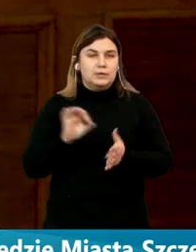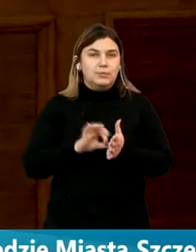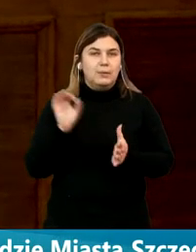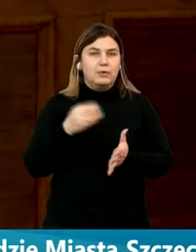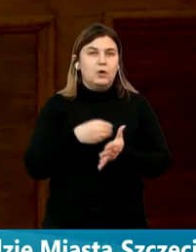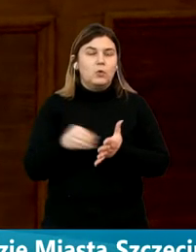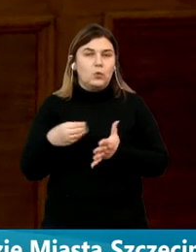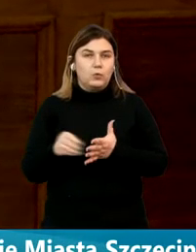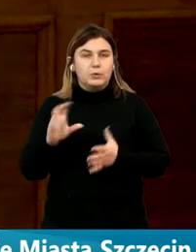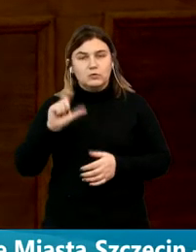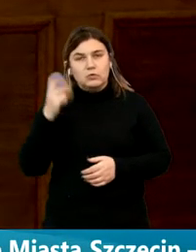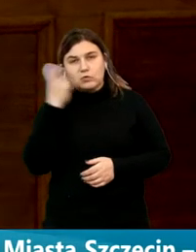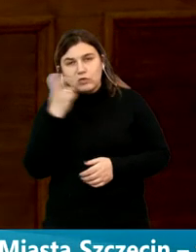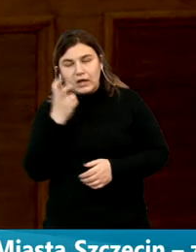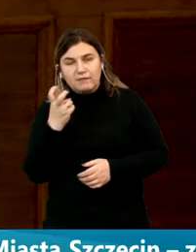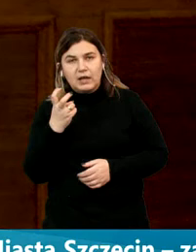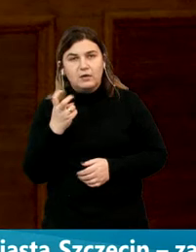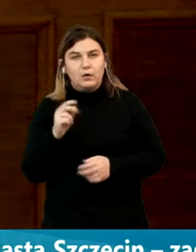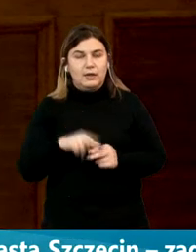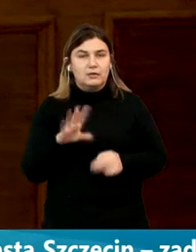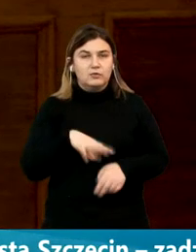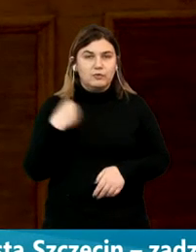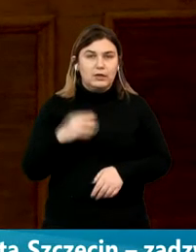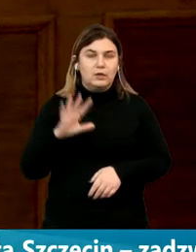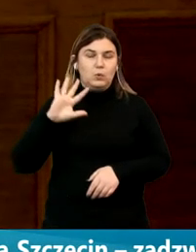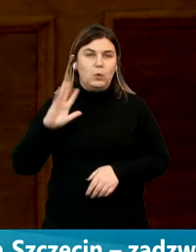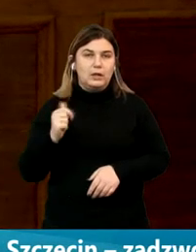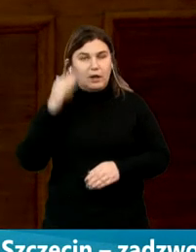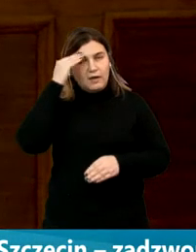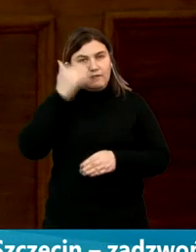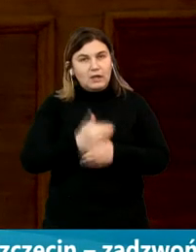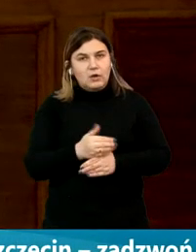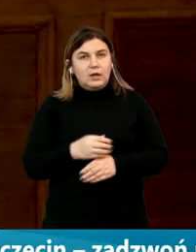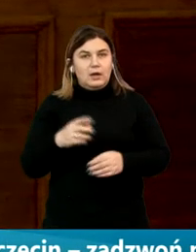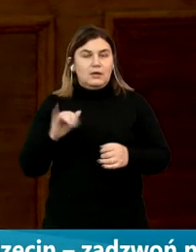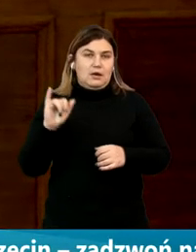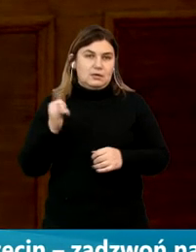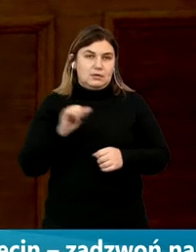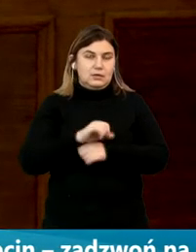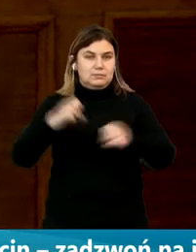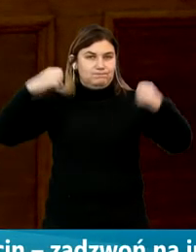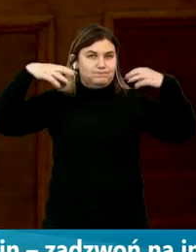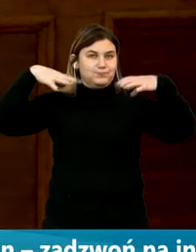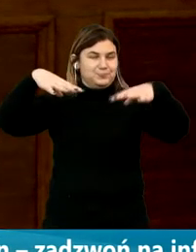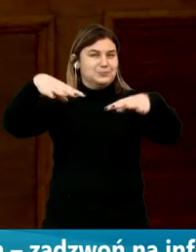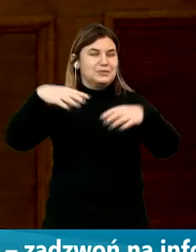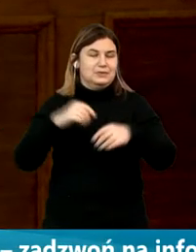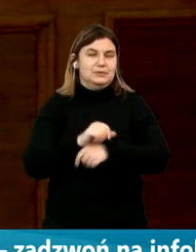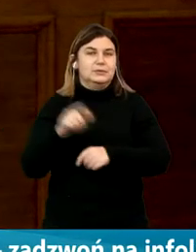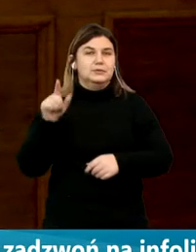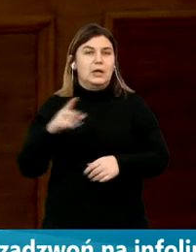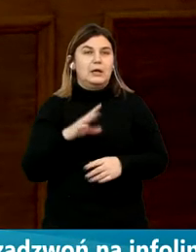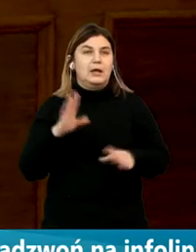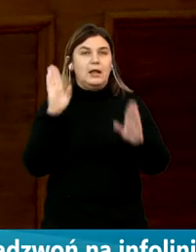coś ciekawego na święta, szczególnie ładnie jest wieczorem, gdy zapalają się światła, więc mam nadzieję, że ten klimat